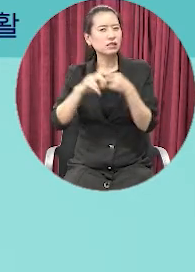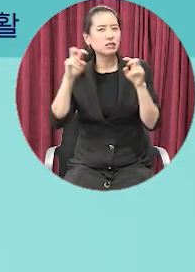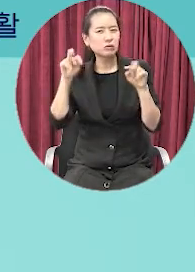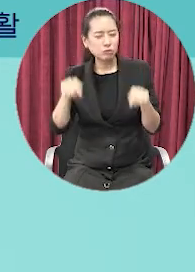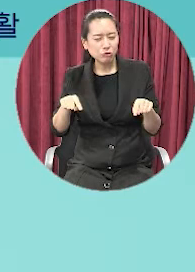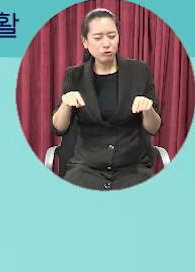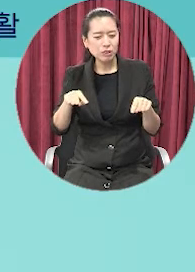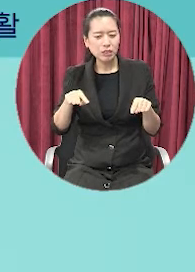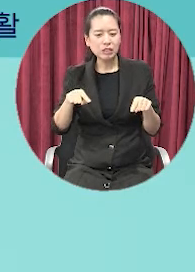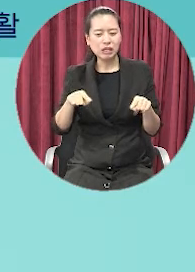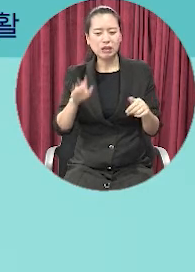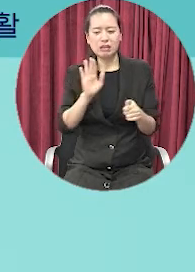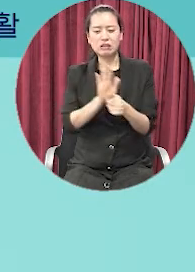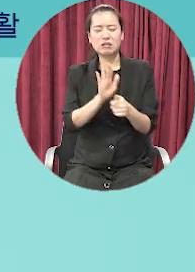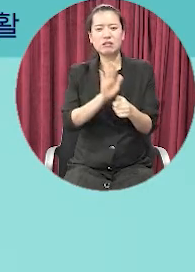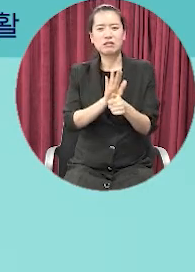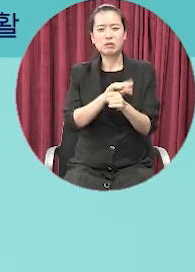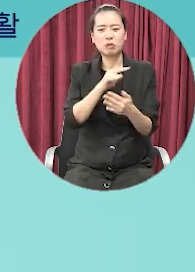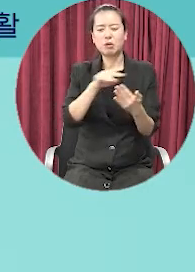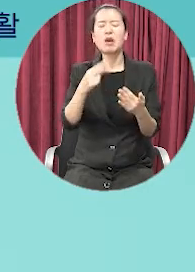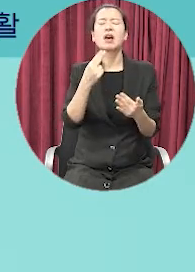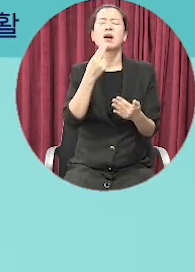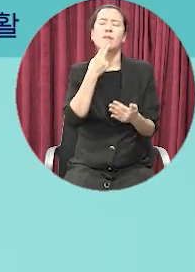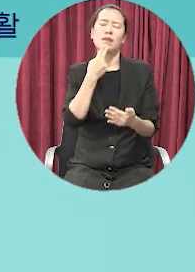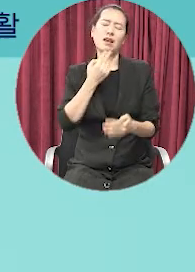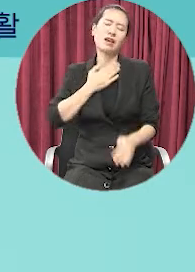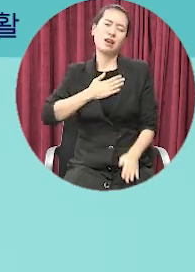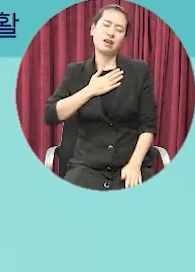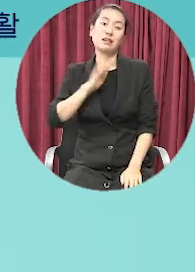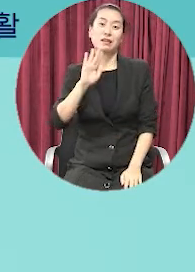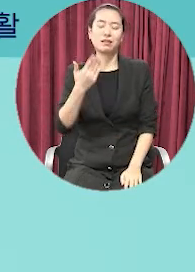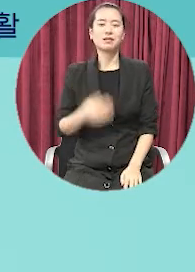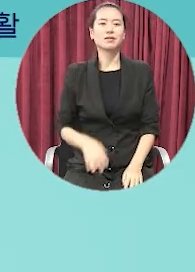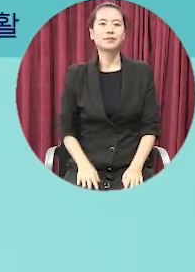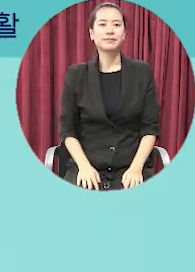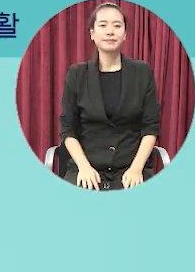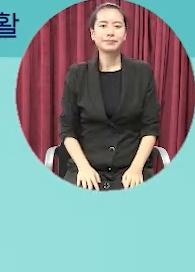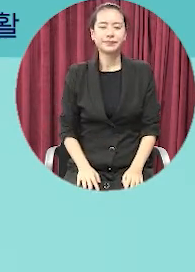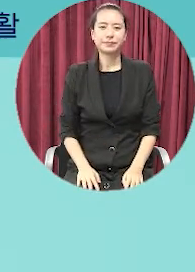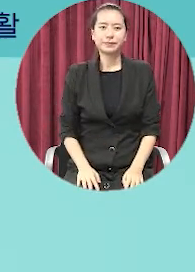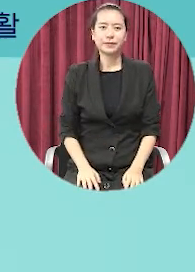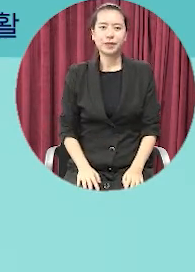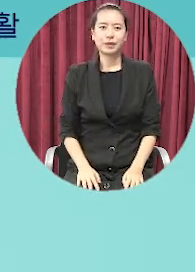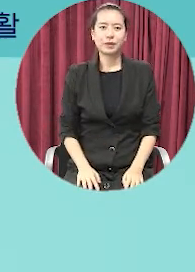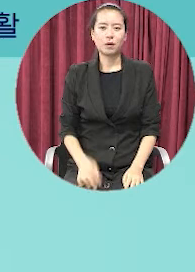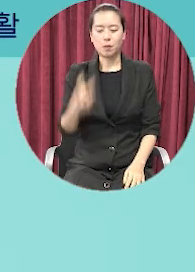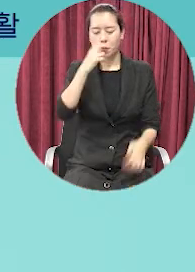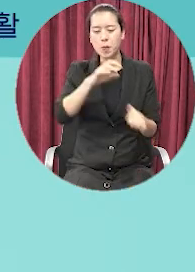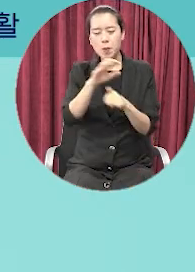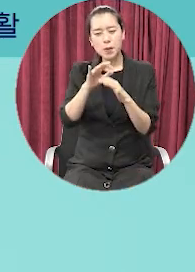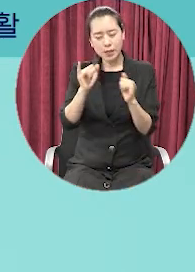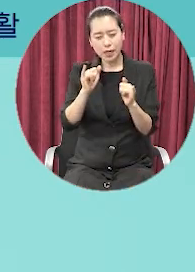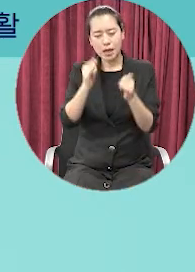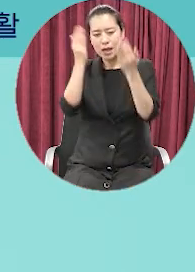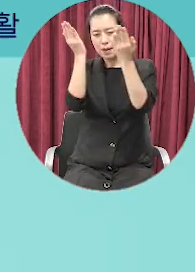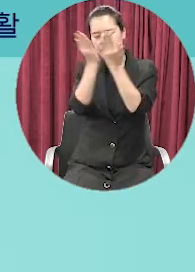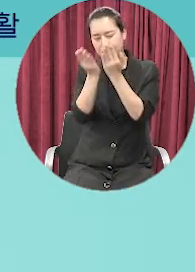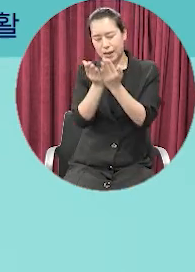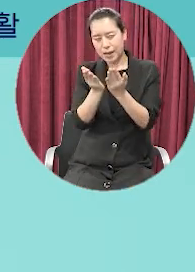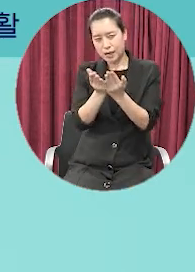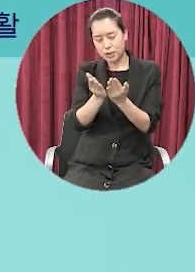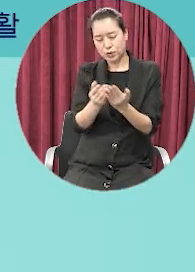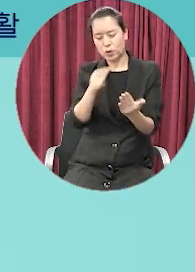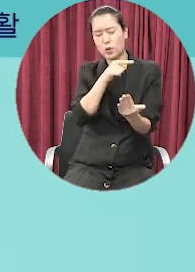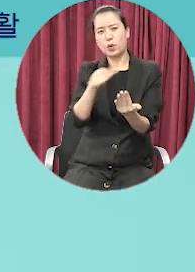진행되지 않고 있다는 그런 반증이 되겠고, 따라서 이런 케어기버에 대한 지원과 중재가